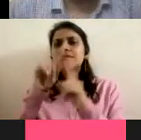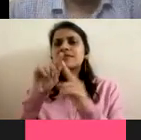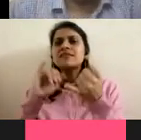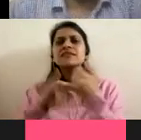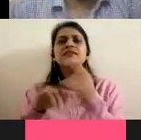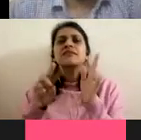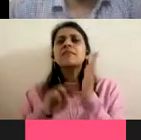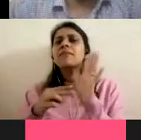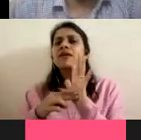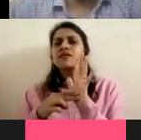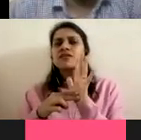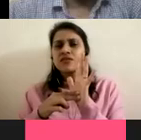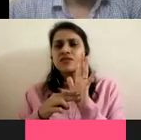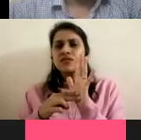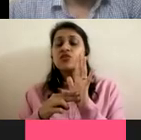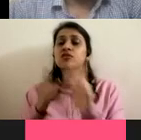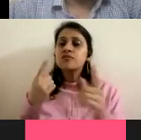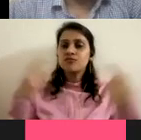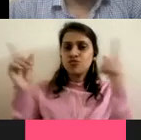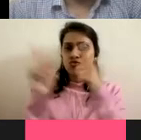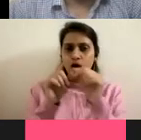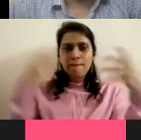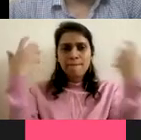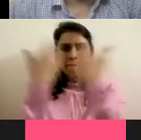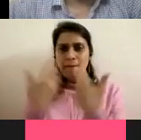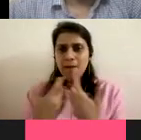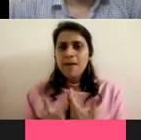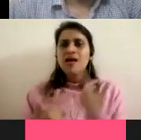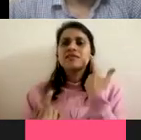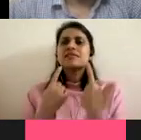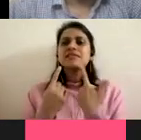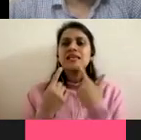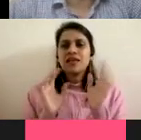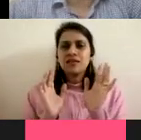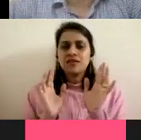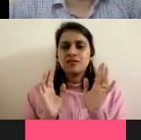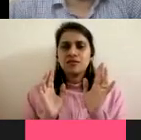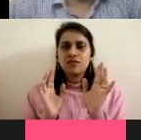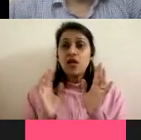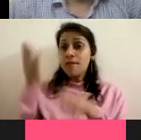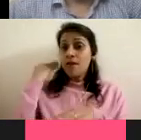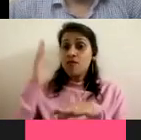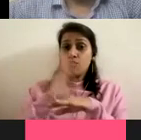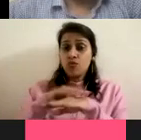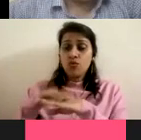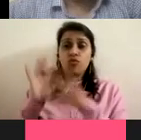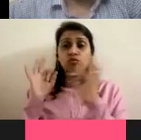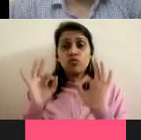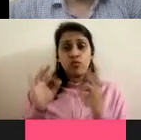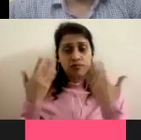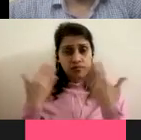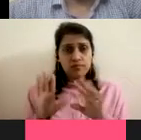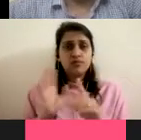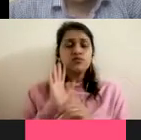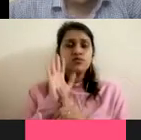hai. That is what is job analysis. Okay, I will skip this. Some good practices jo hai. You know that's